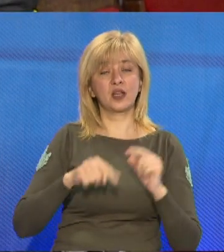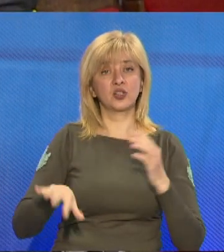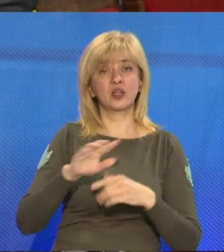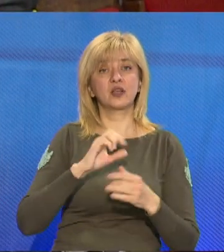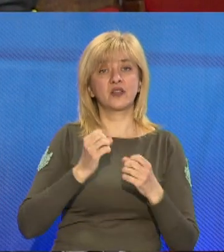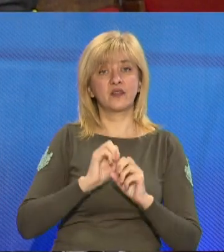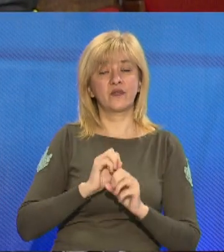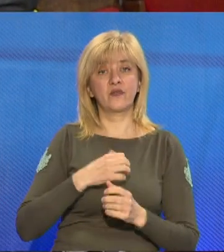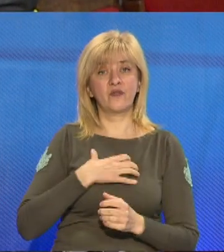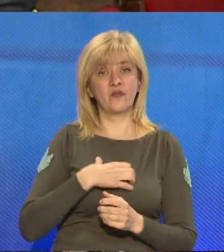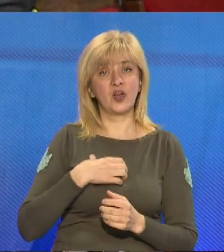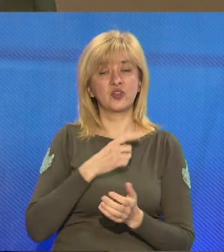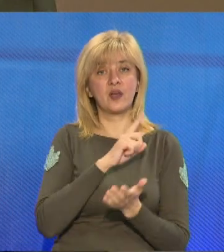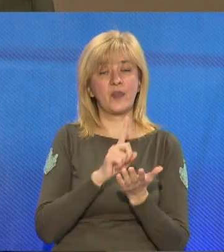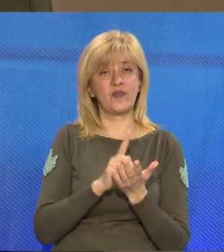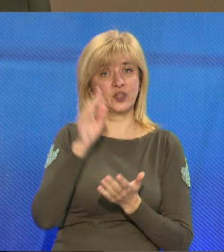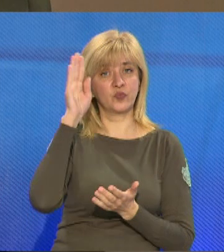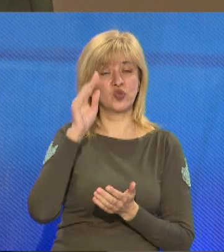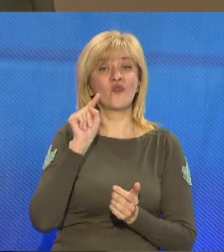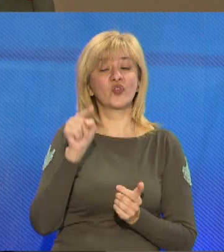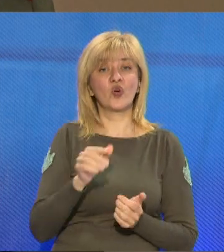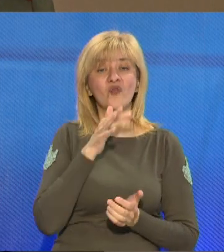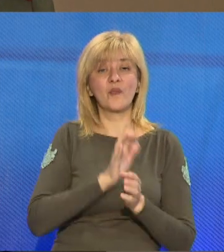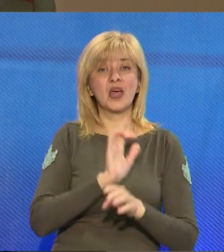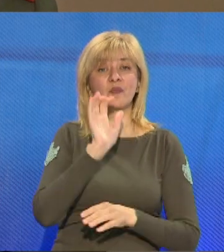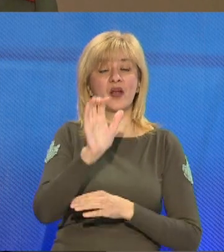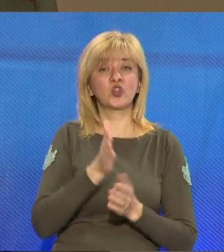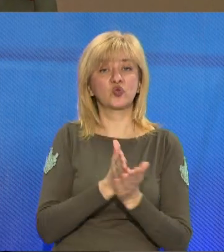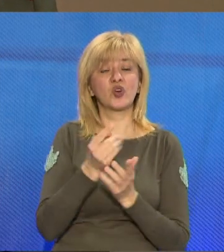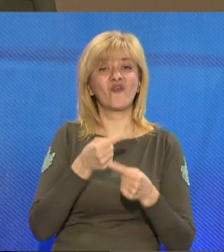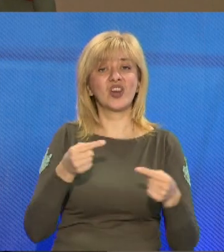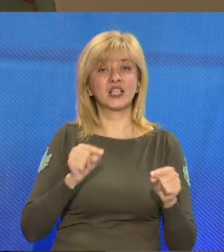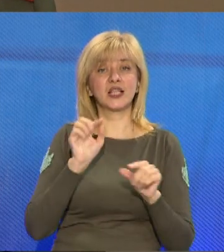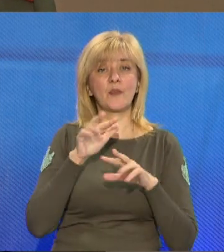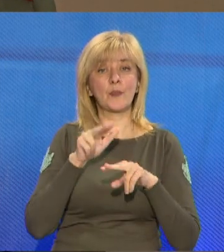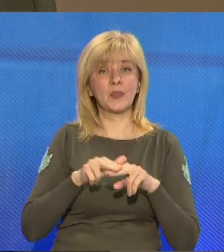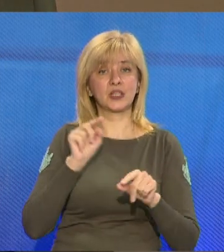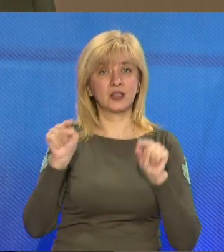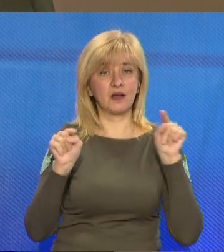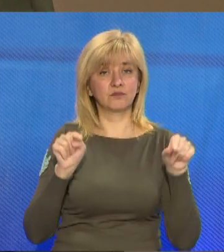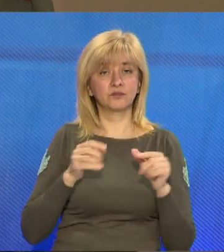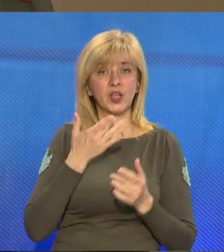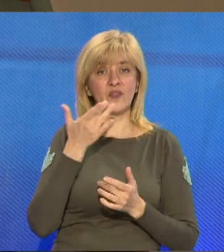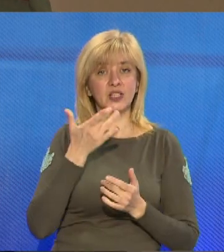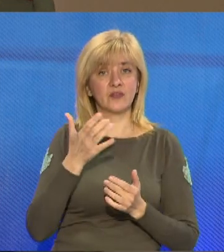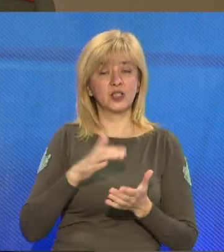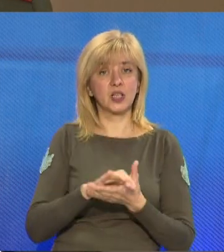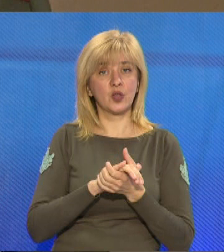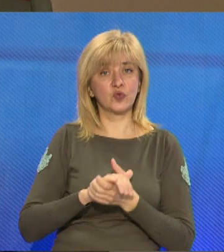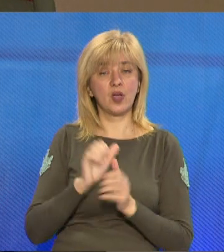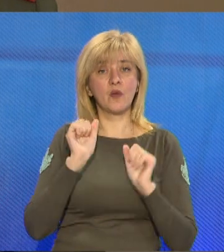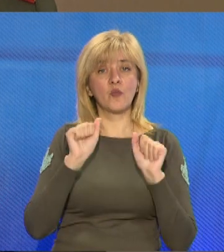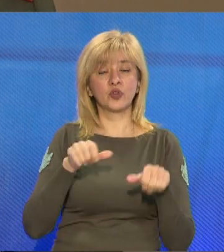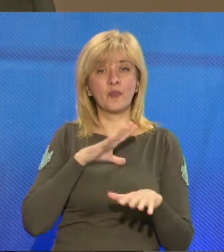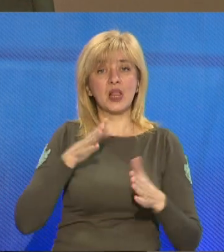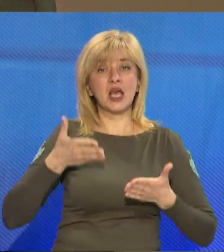мужчин. В то время отправляли служить в разные точки Советского Союза. Там можно было, как говорится,